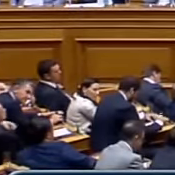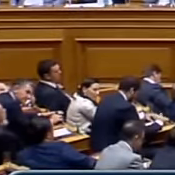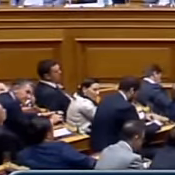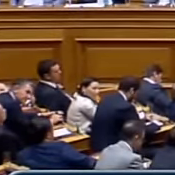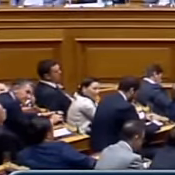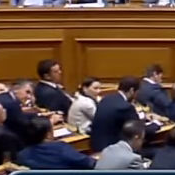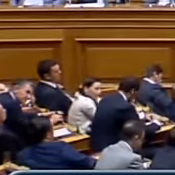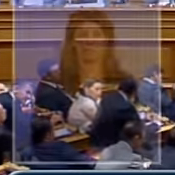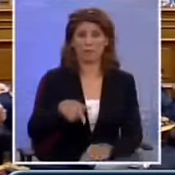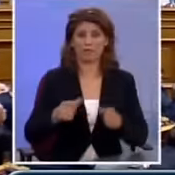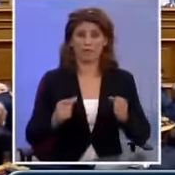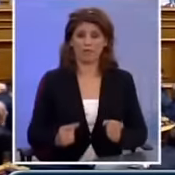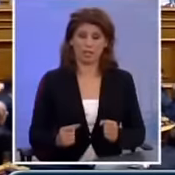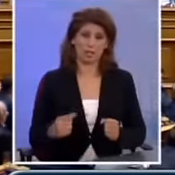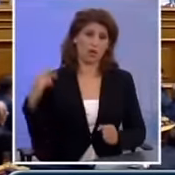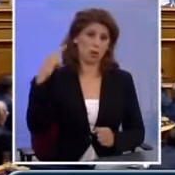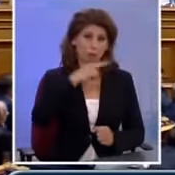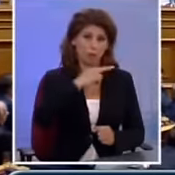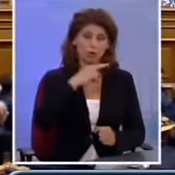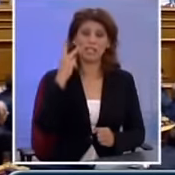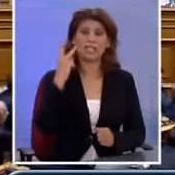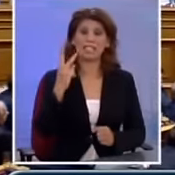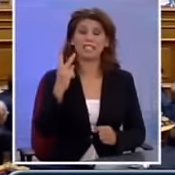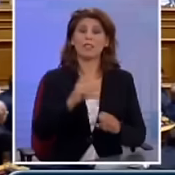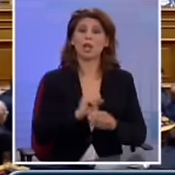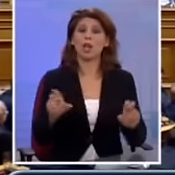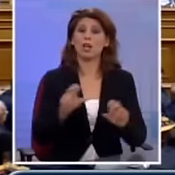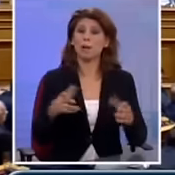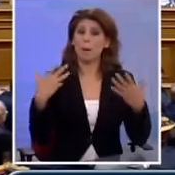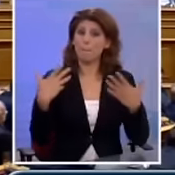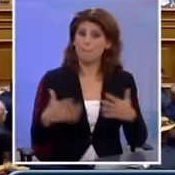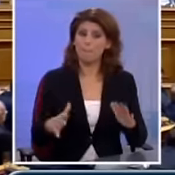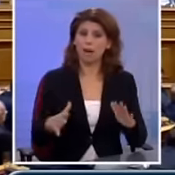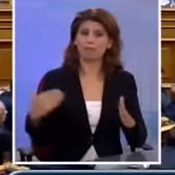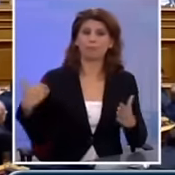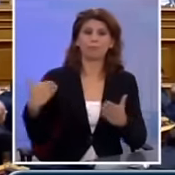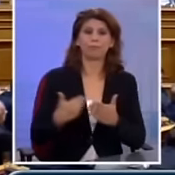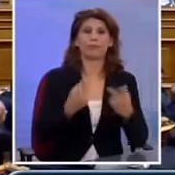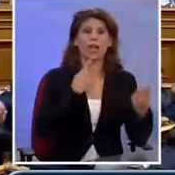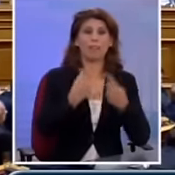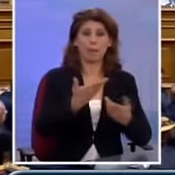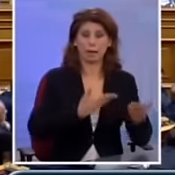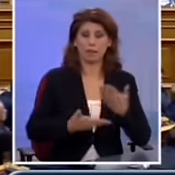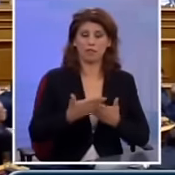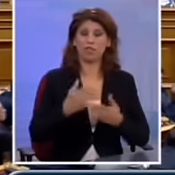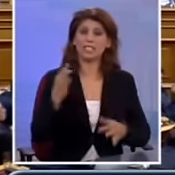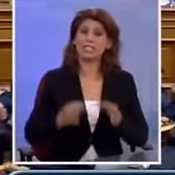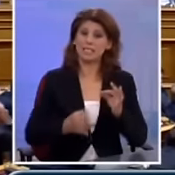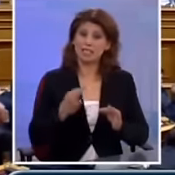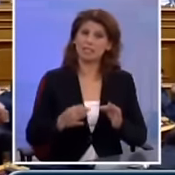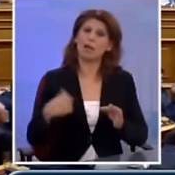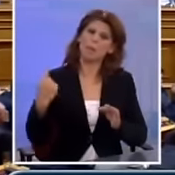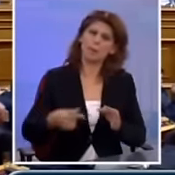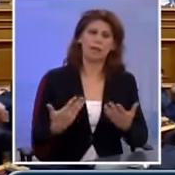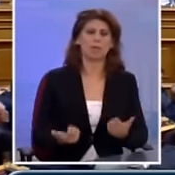Από το βήμα αυτό ο Πρωθυπουργός, στις δύο ενημερώσεις που έκανε κατά τη διάρκεια των διαπραγματεύσεων και στις συζητήσεις που